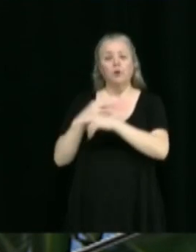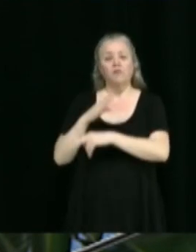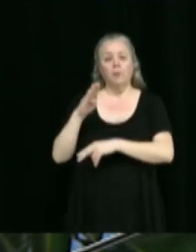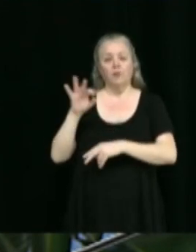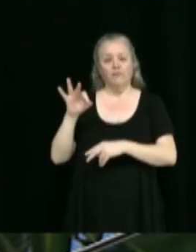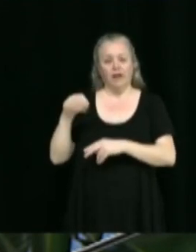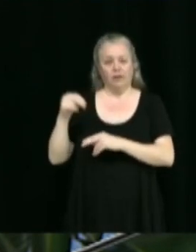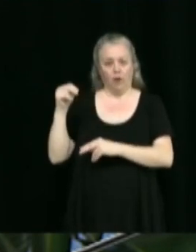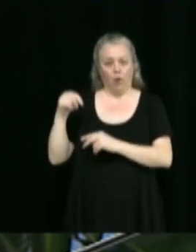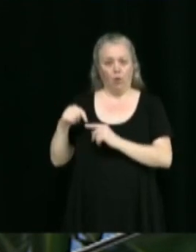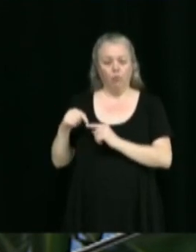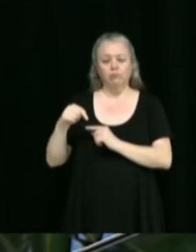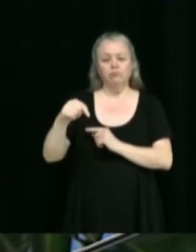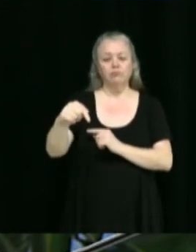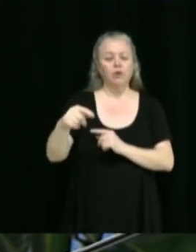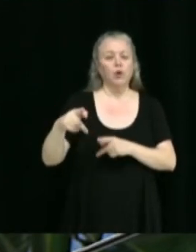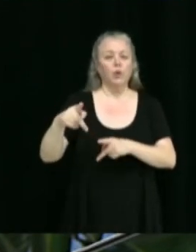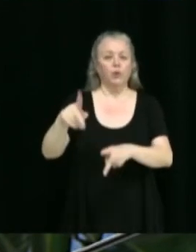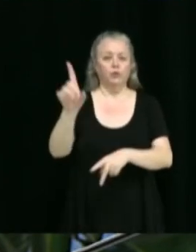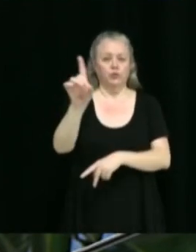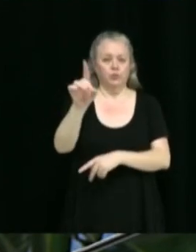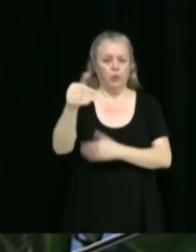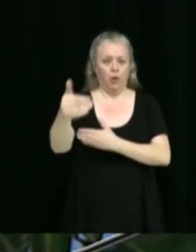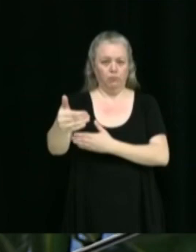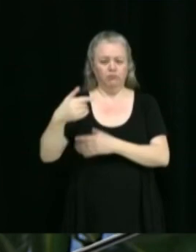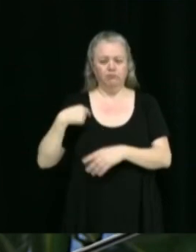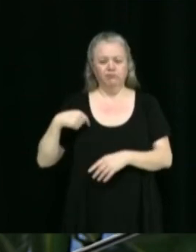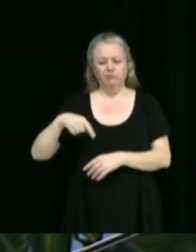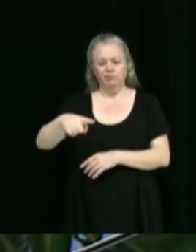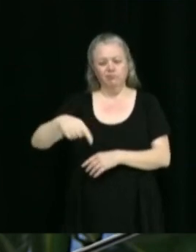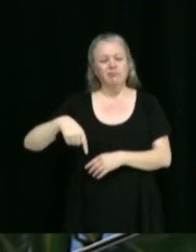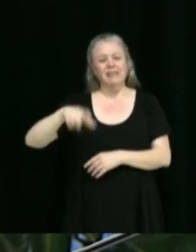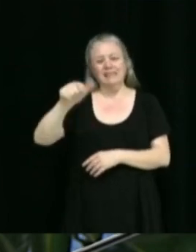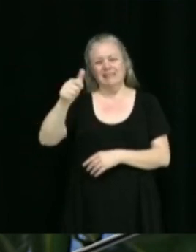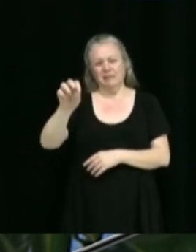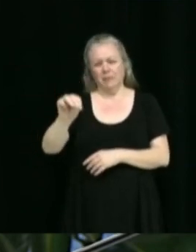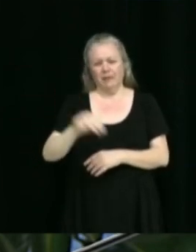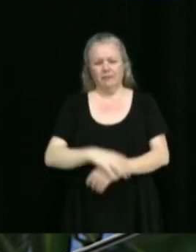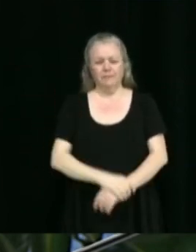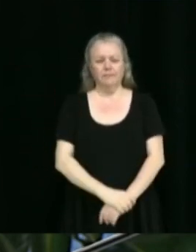Bois-Francs-Nord vers la rue Dumas sur une distance d'environ 10 mètres.